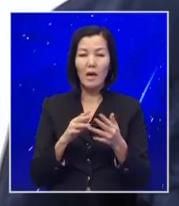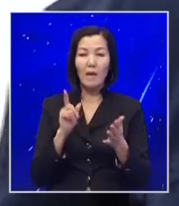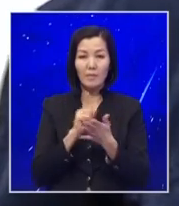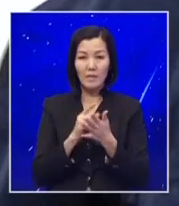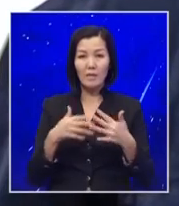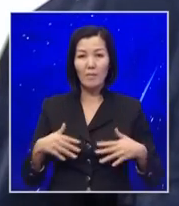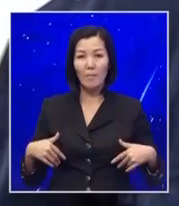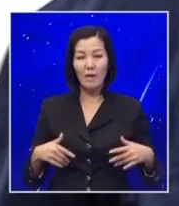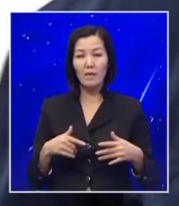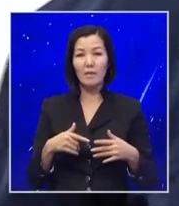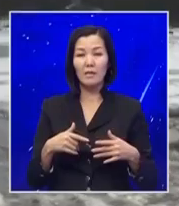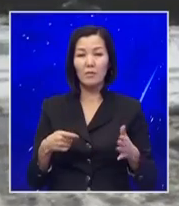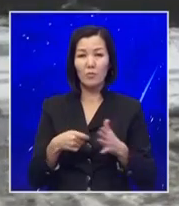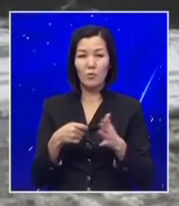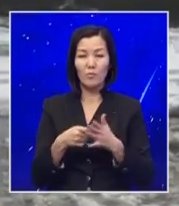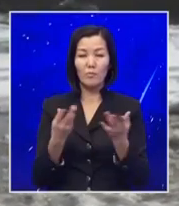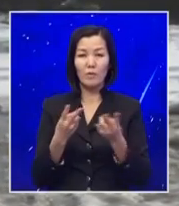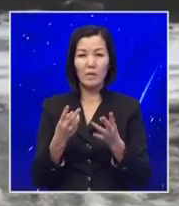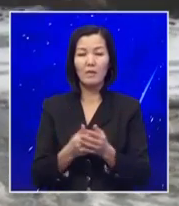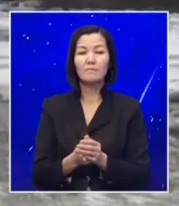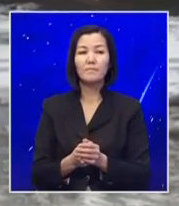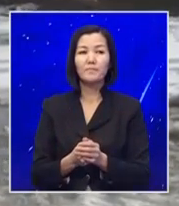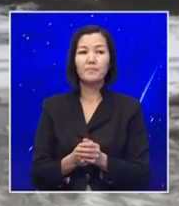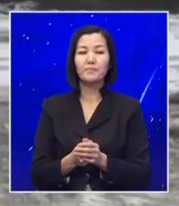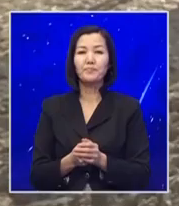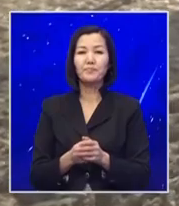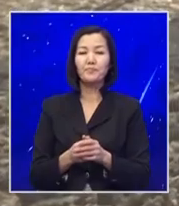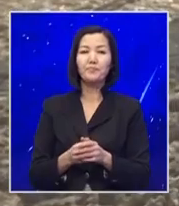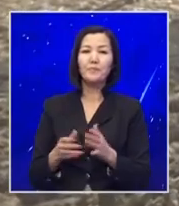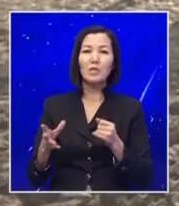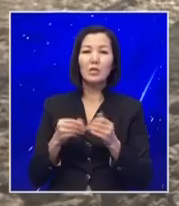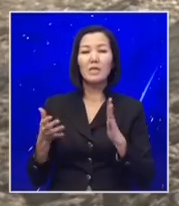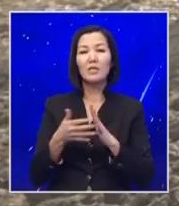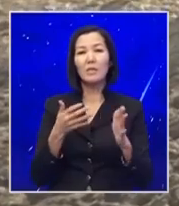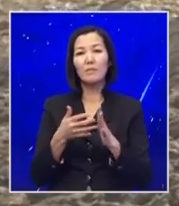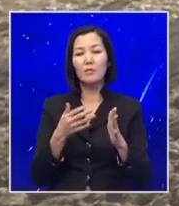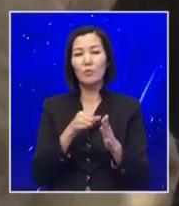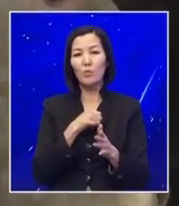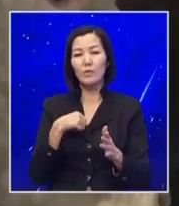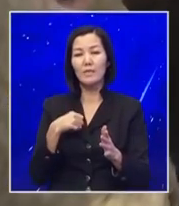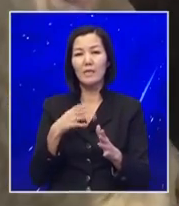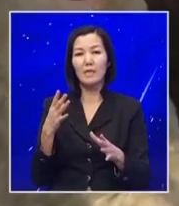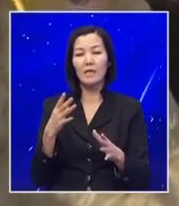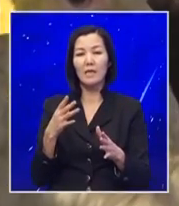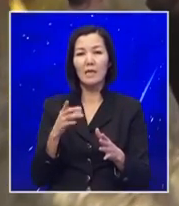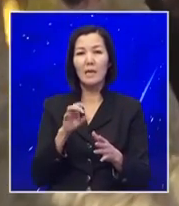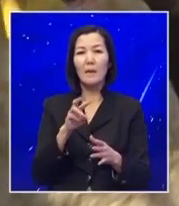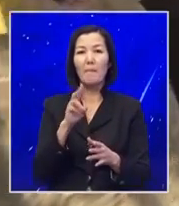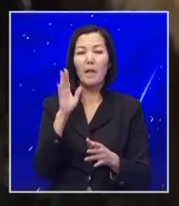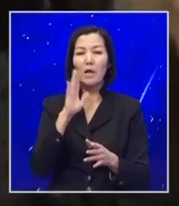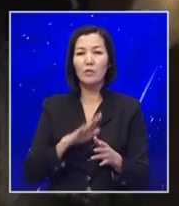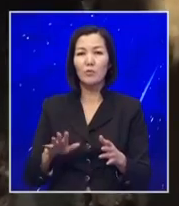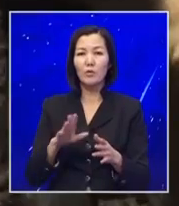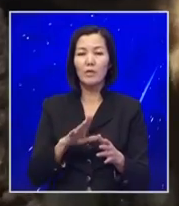өйткені мал мені күн көріп отыр. Жайылым жердің жетіспеушілігі тек Бояулыда ғана емес, ауданның өзінде де тапшы. Өйткені Балқаш өңірі ырысқа